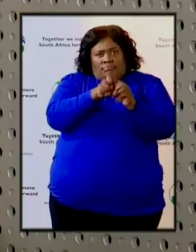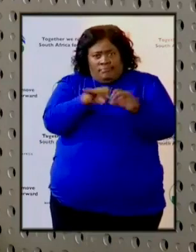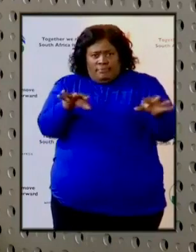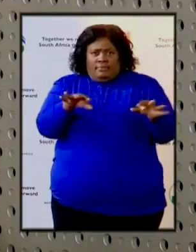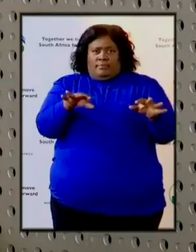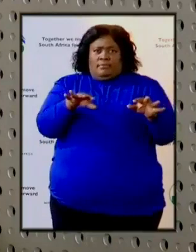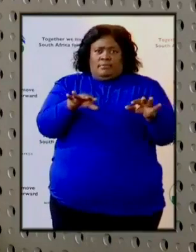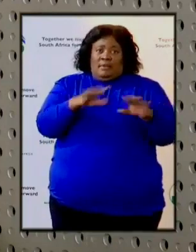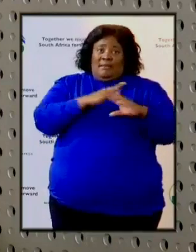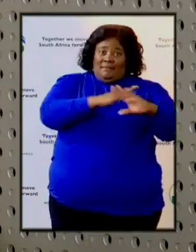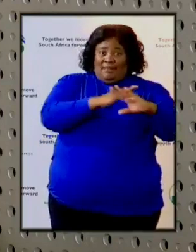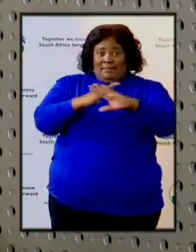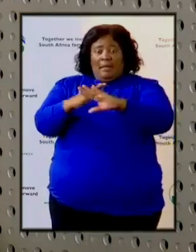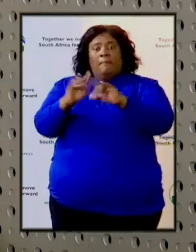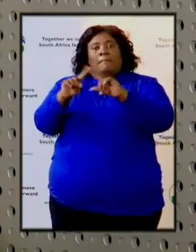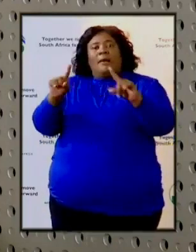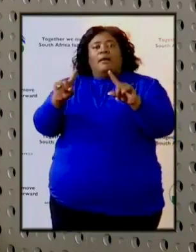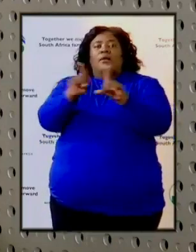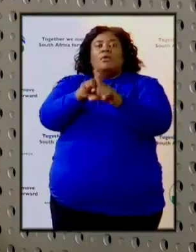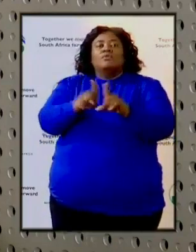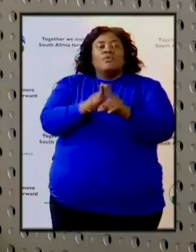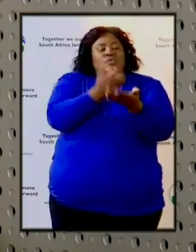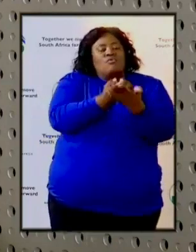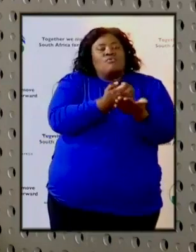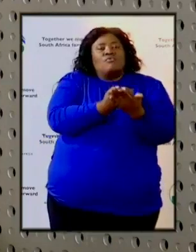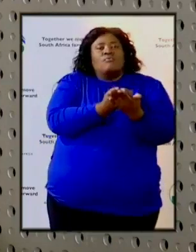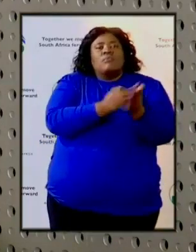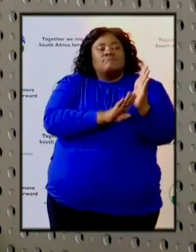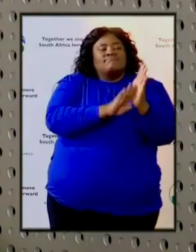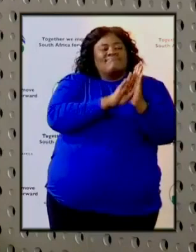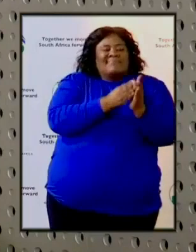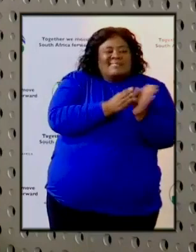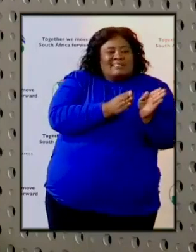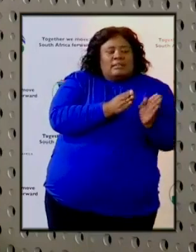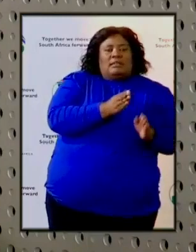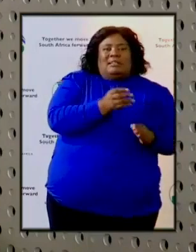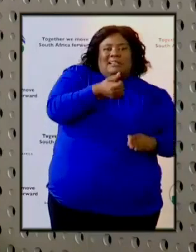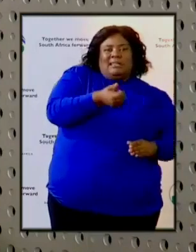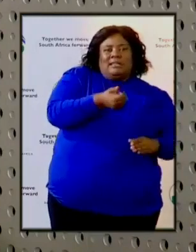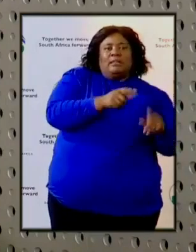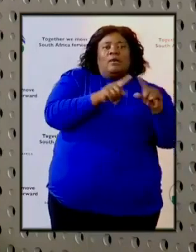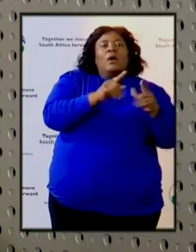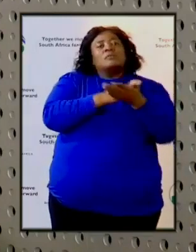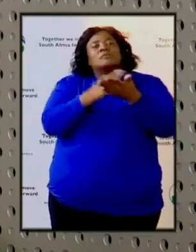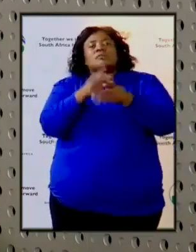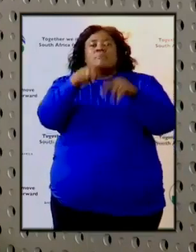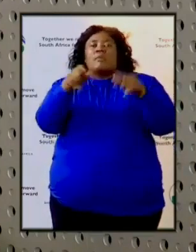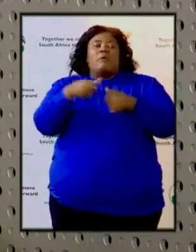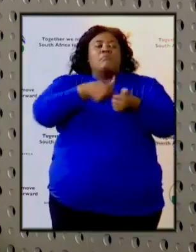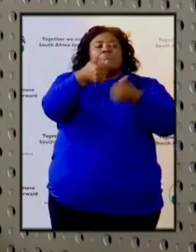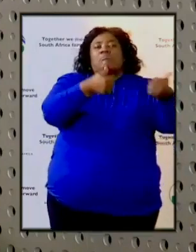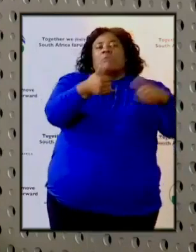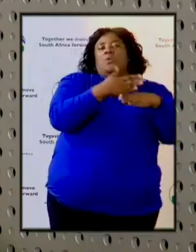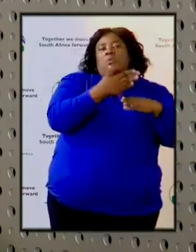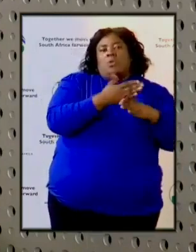kancane ezomnotho khona abantu bezoqala ukusebenza noma kungezuba iwo wonke umuntu. Kodwa